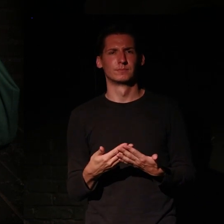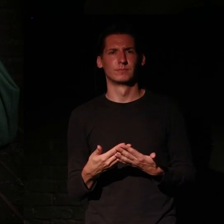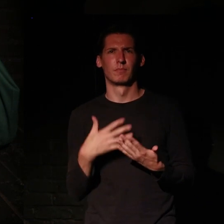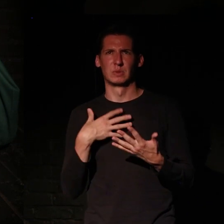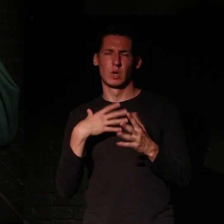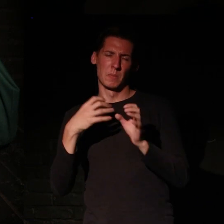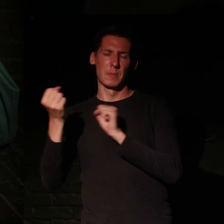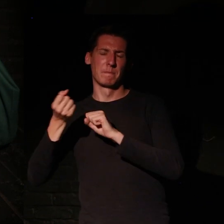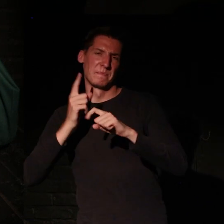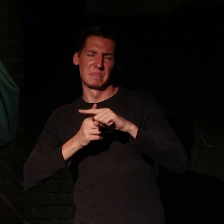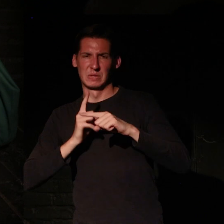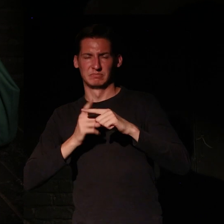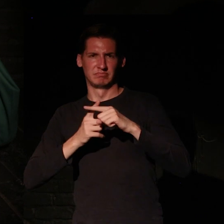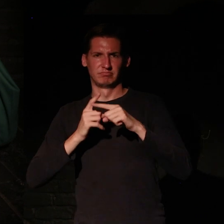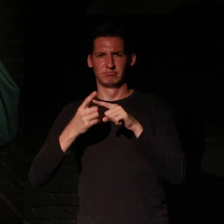pozytywnej